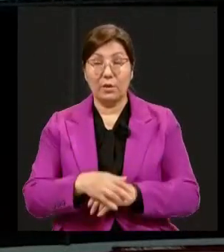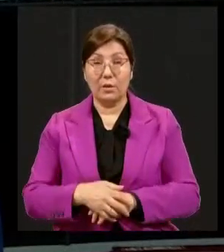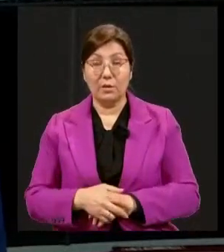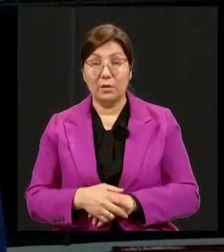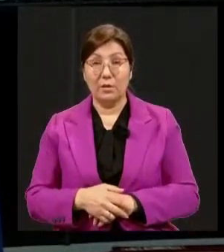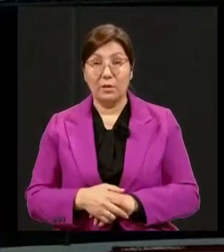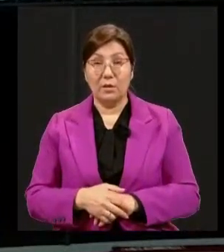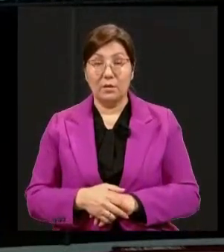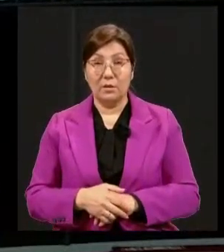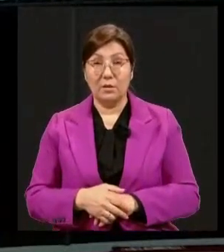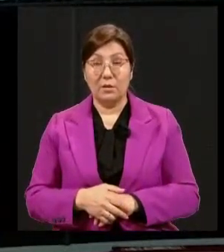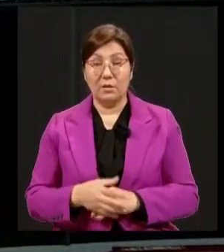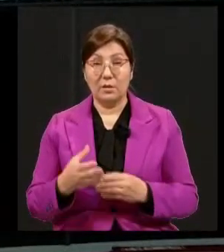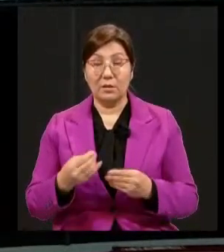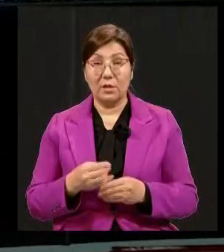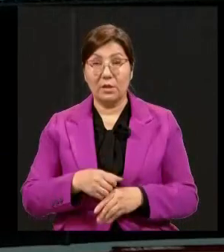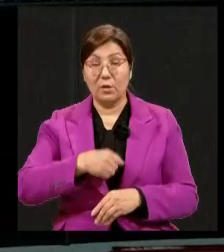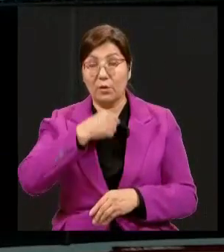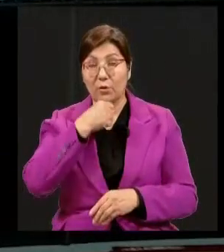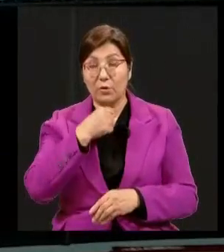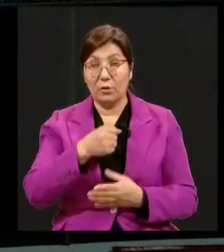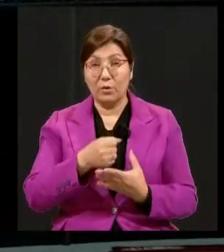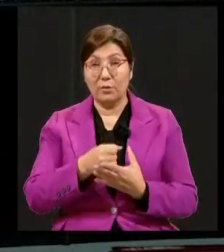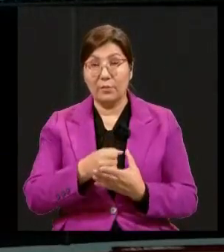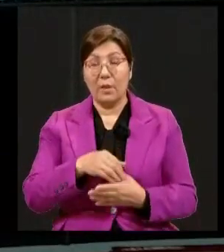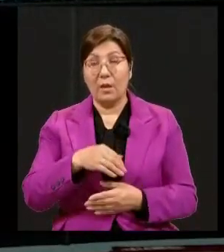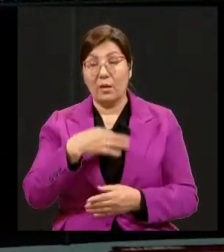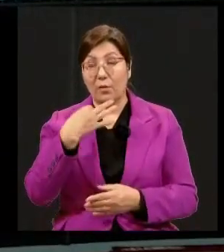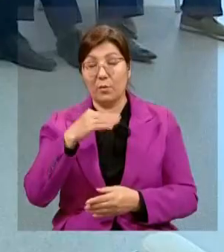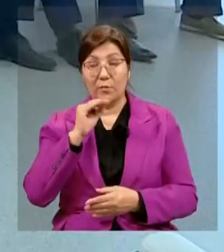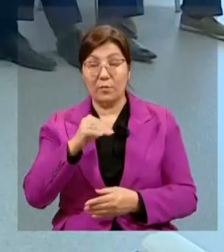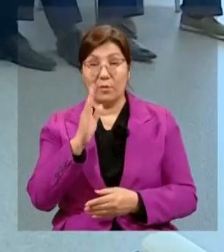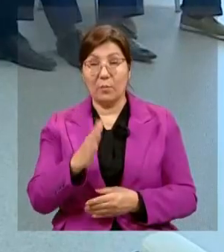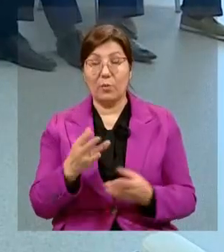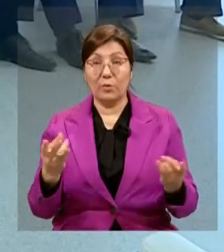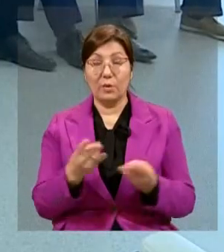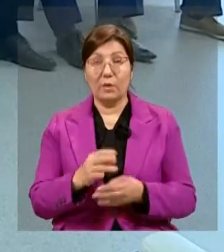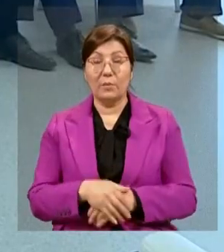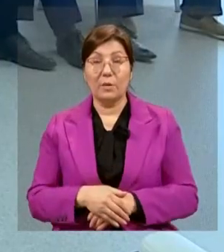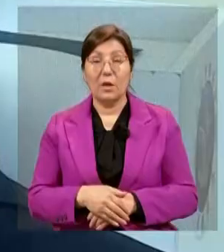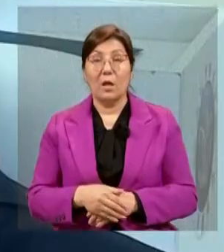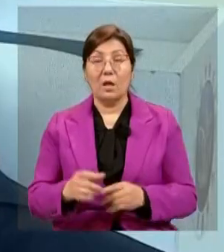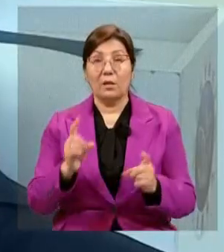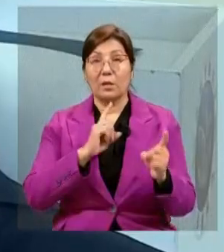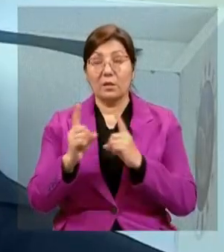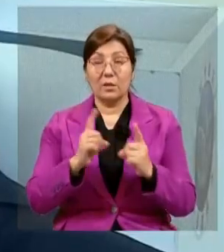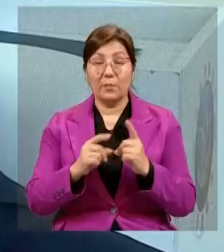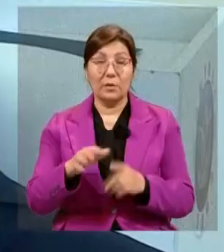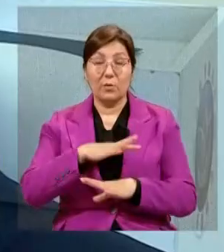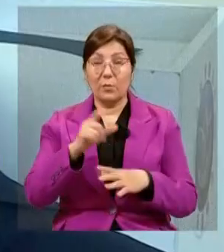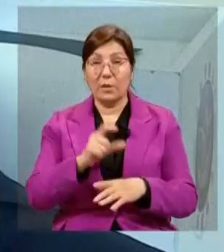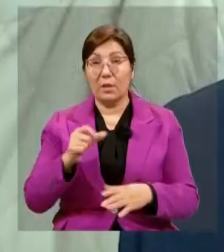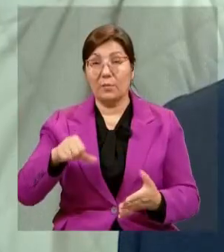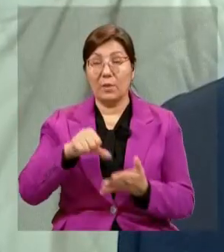және үлкен маман технолог, инженер, физик болу керек. Жиынға ардагер журналистер бақ өкілдері қатысты. Өз